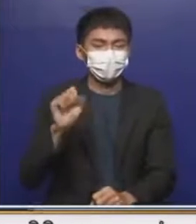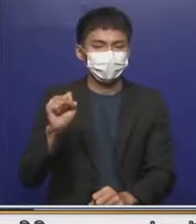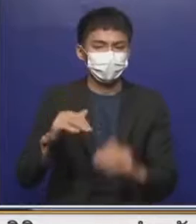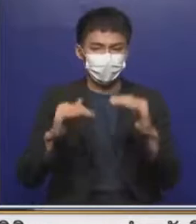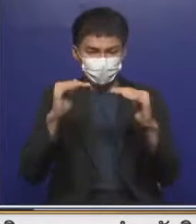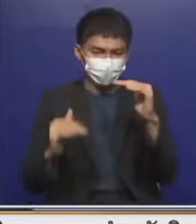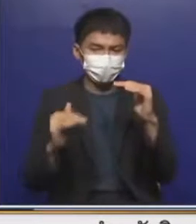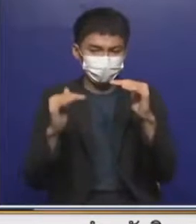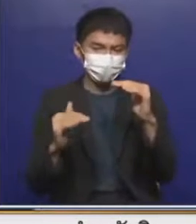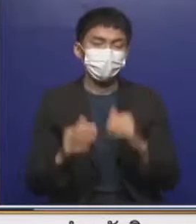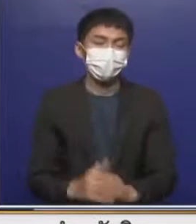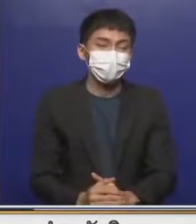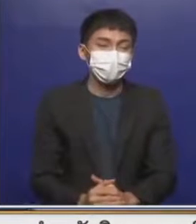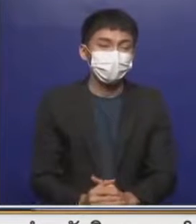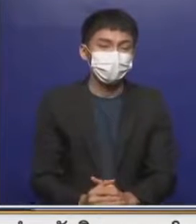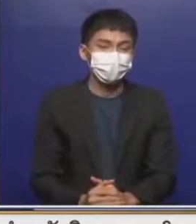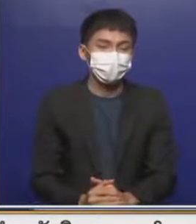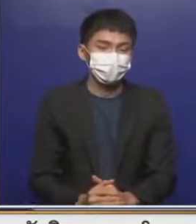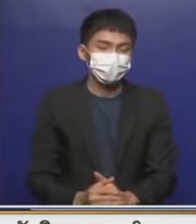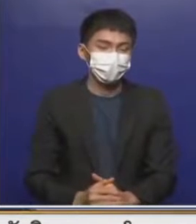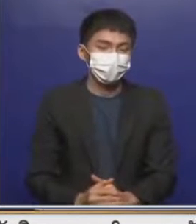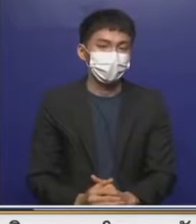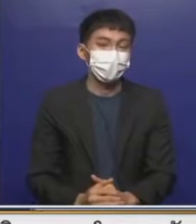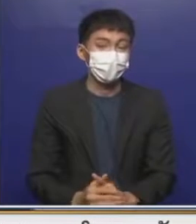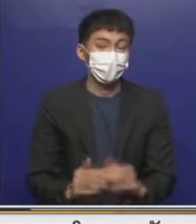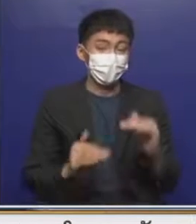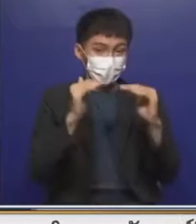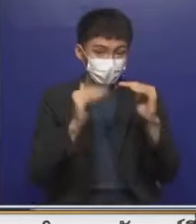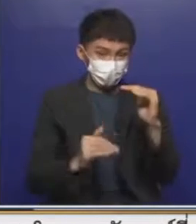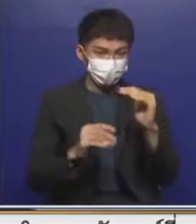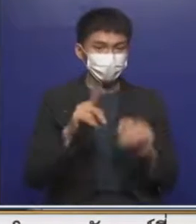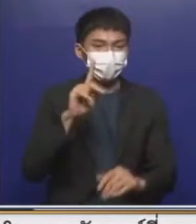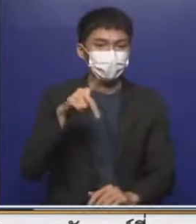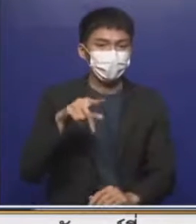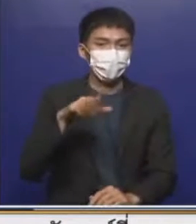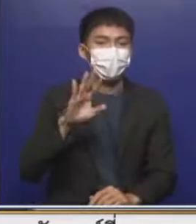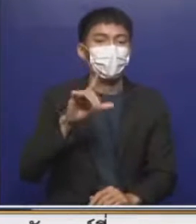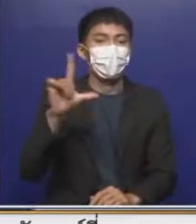ล้านถูกรถงบประมาณไปถง 1,815 ล้านบาท